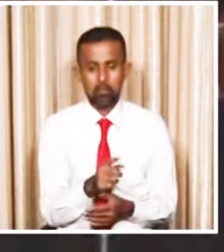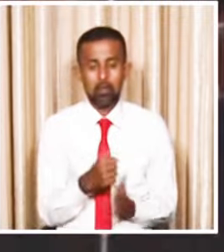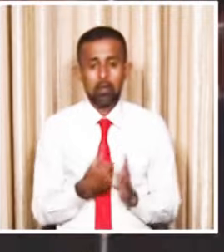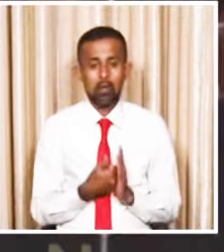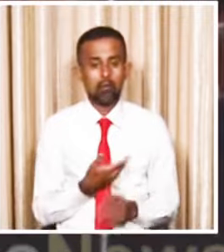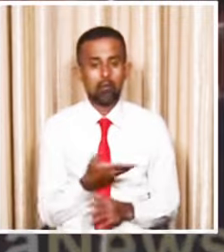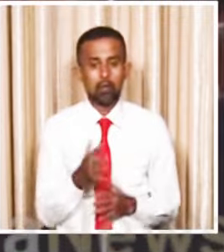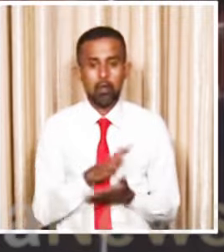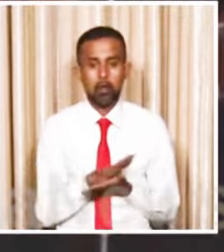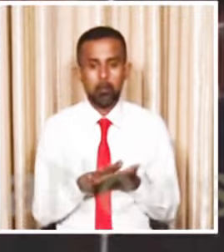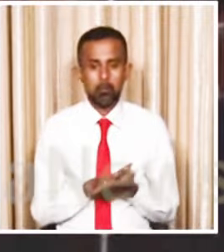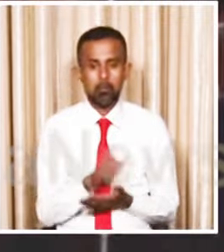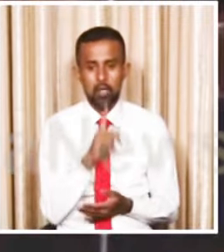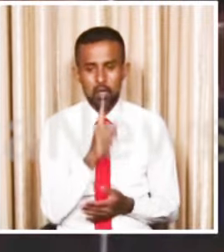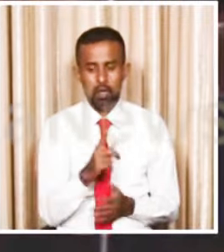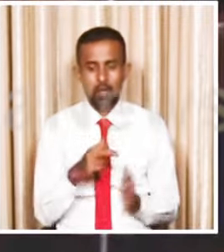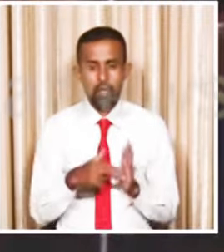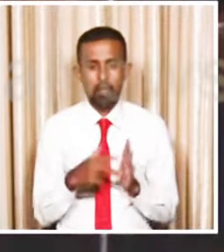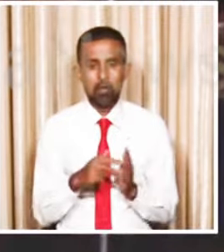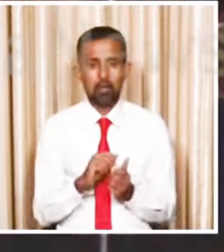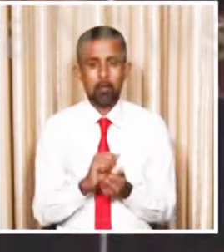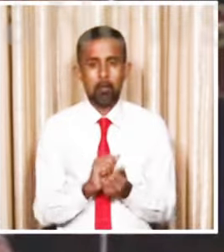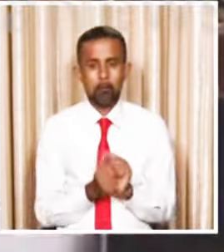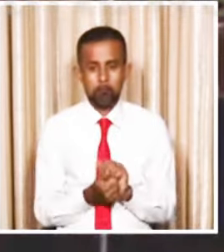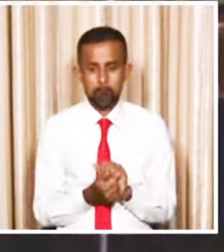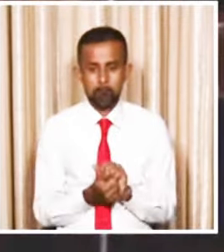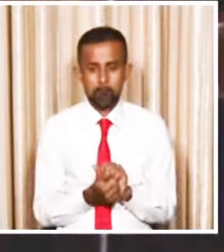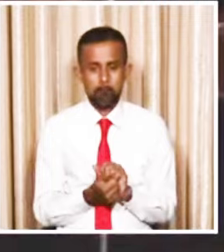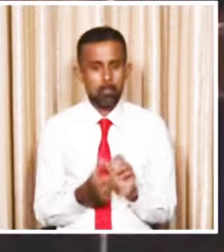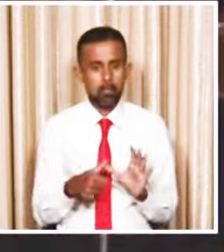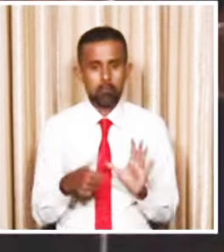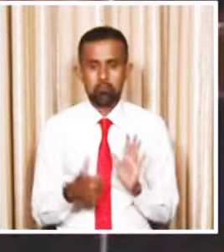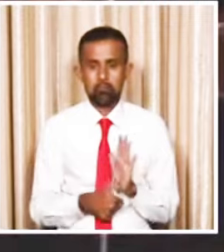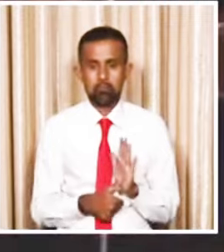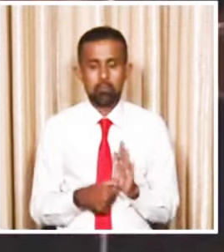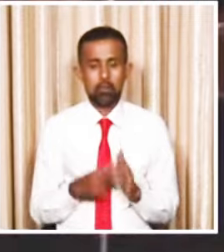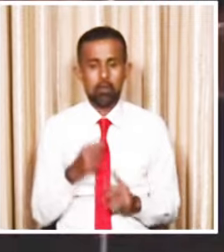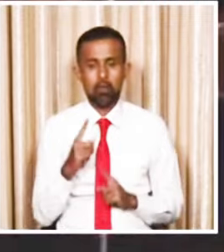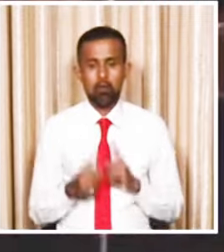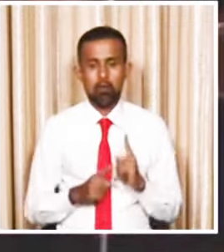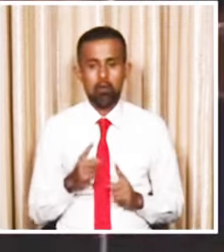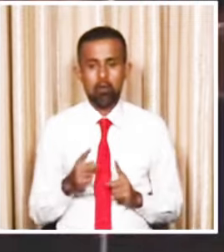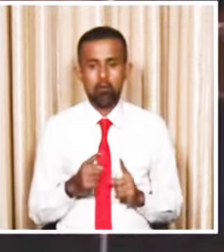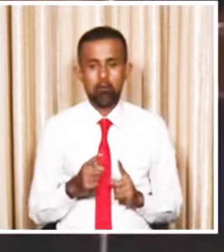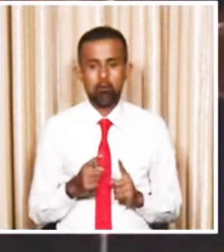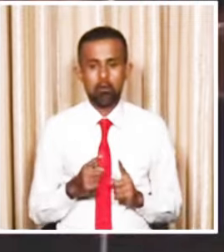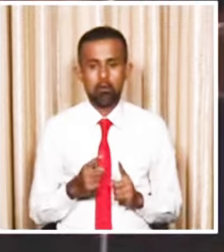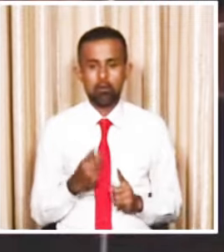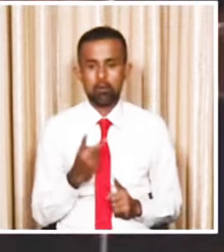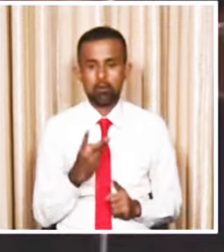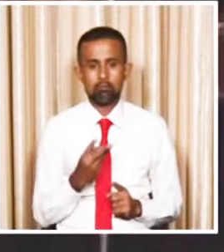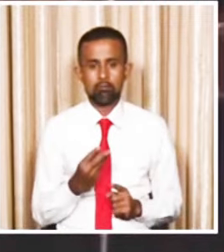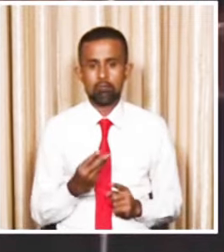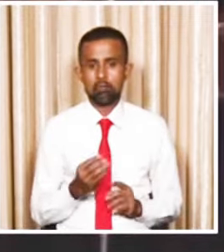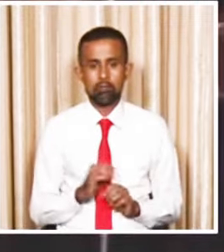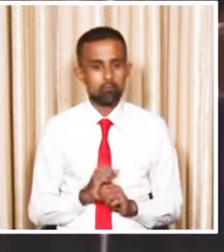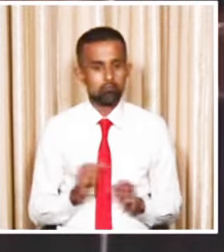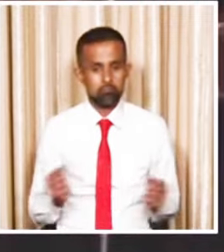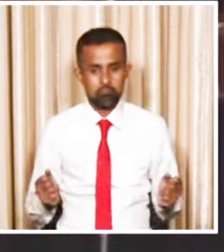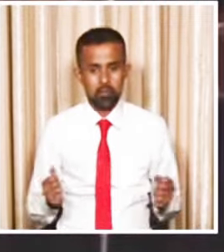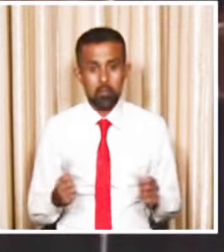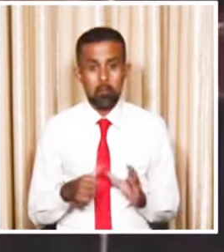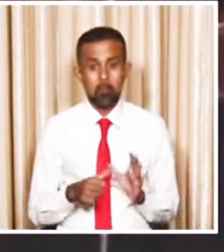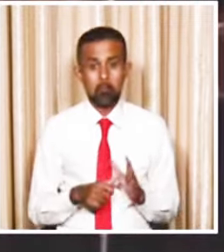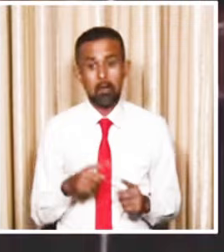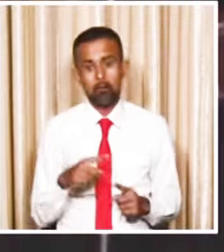స్వభావట పెహదిలి కరన్నట ఆర్థిక పరివర్తనే కియాన్ని మే పనతే సాకచ్చా కరణ మే కరుణు కీపే పమనక్ నెవి ఏనిసా మే పనతట వెన